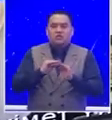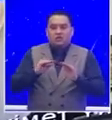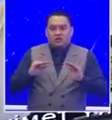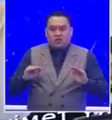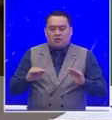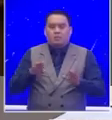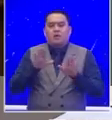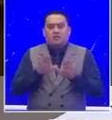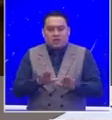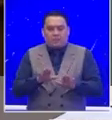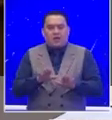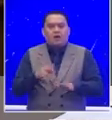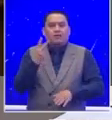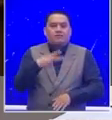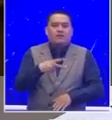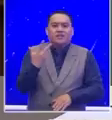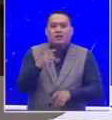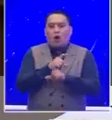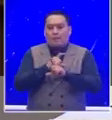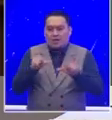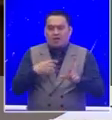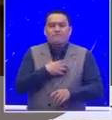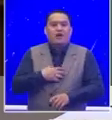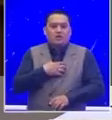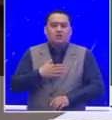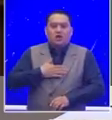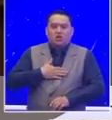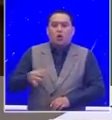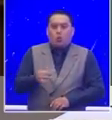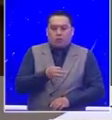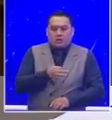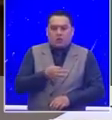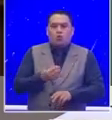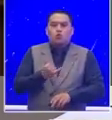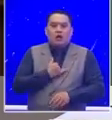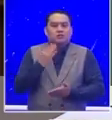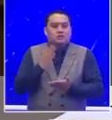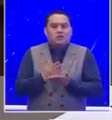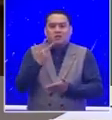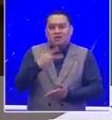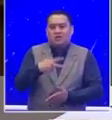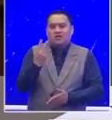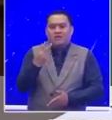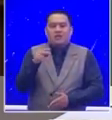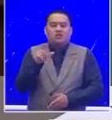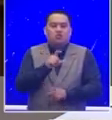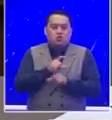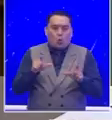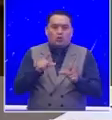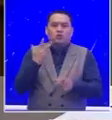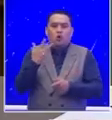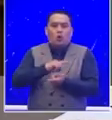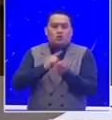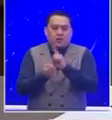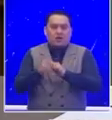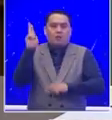ученических мест. Всего 23 объекта. Это очень важно для нашей области, так как у нас имеются 32 трехсменные школы. Помимо